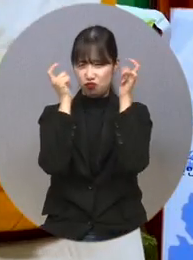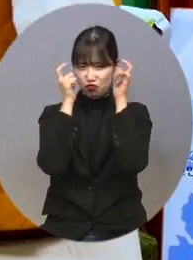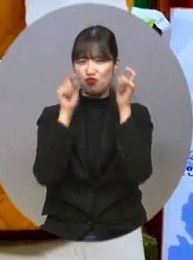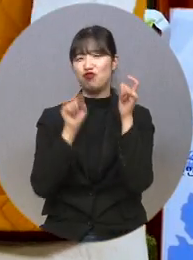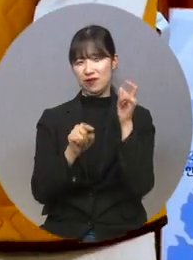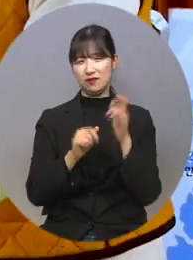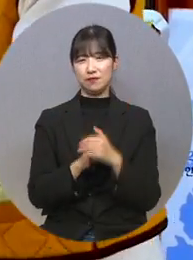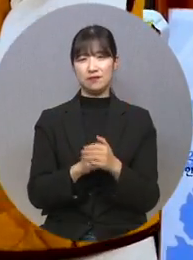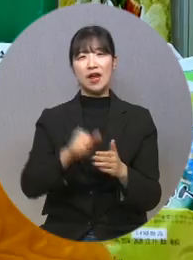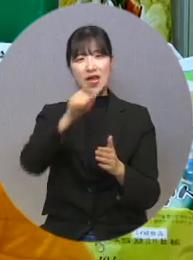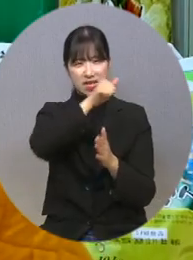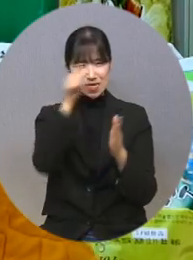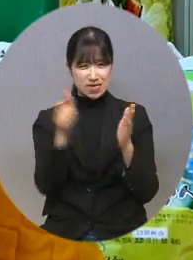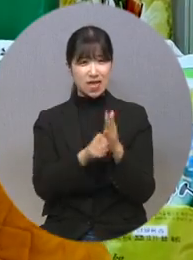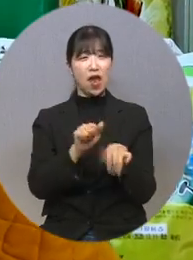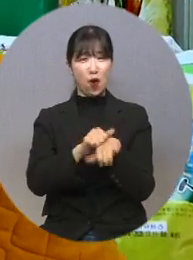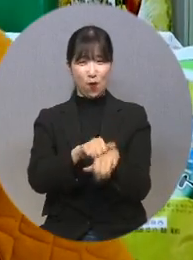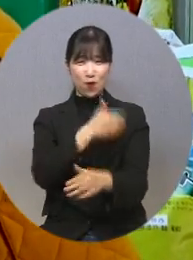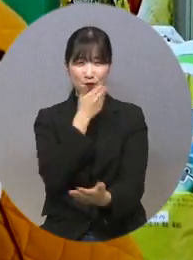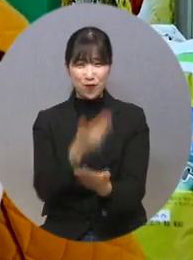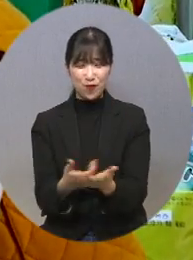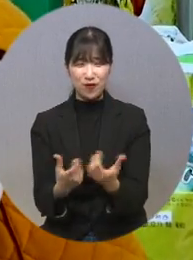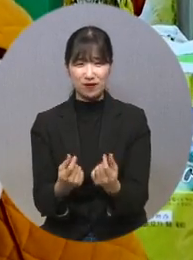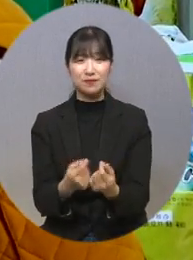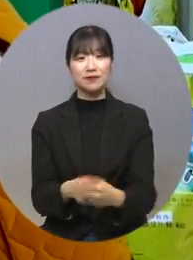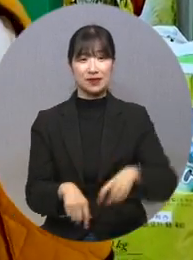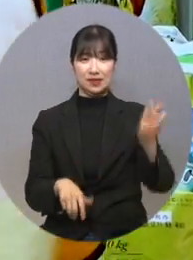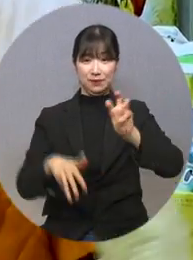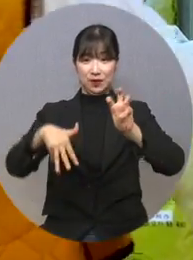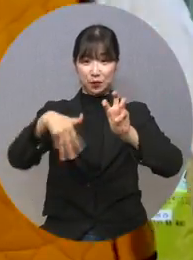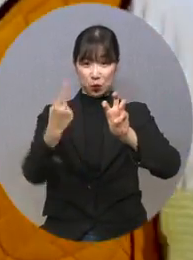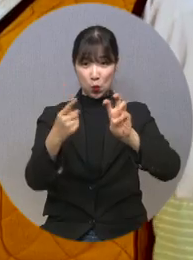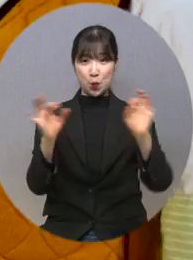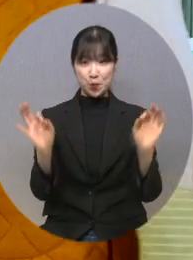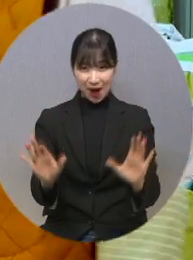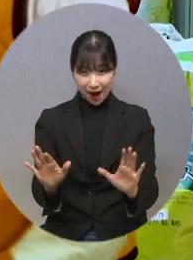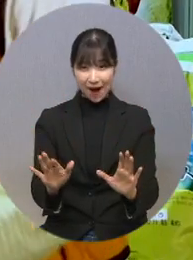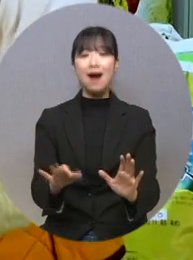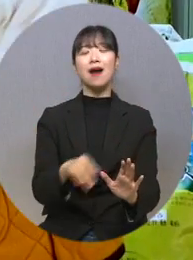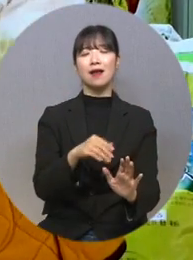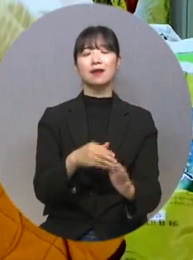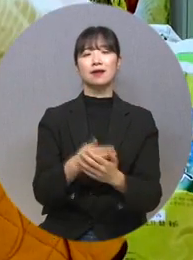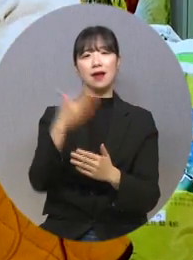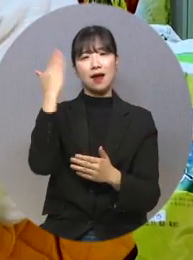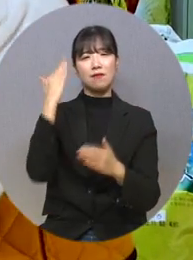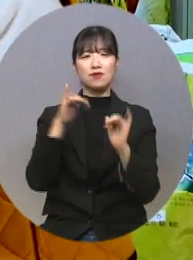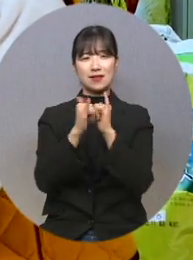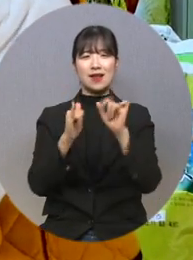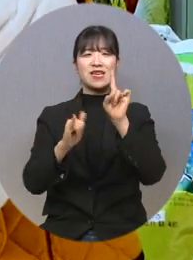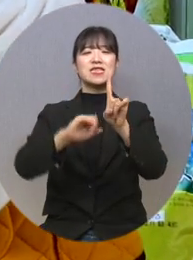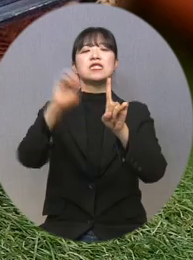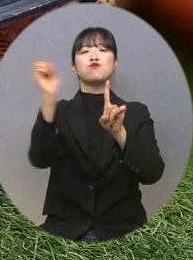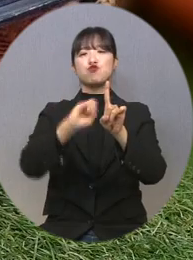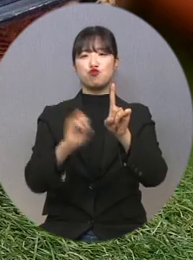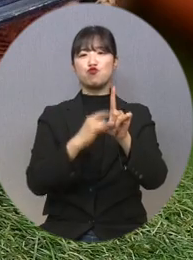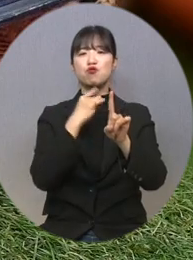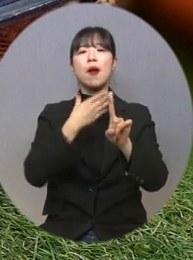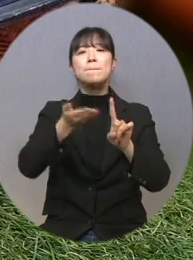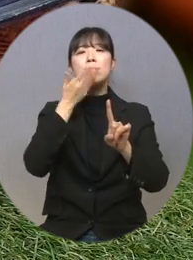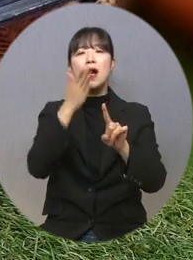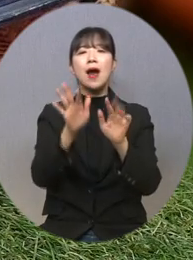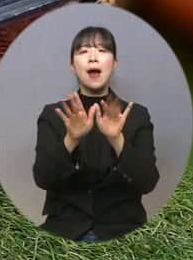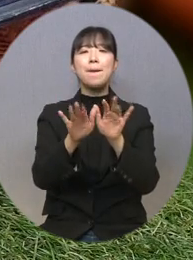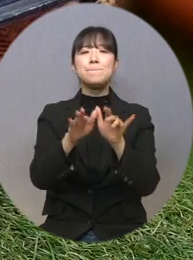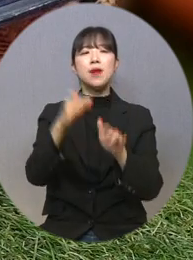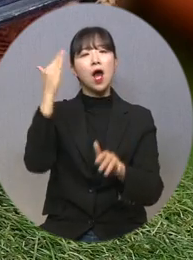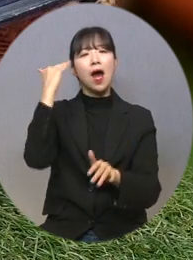한우. 인생이 다 거기서 거기. 자, 주어진 시간은 30초입니다. 예. 30초 동안 예. 대한민국 사람 1%만 먹을 수 있다는 바로 오. 그 한평